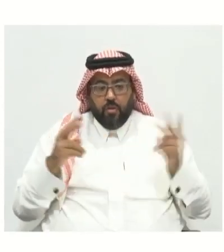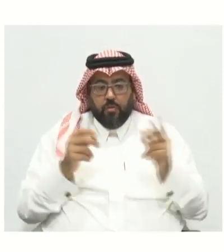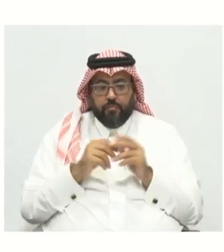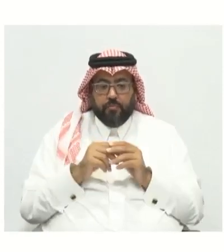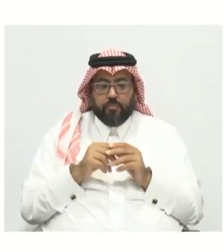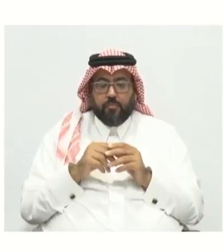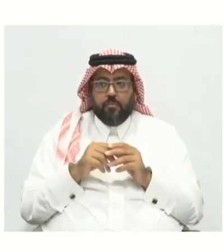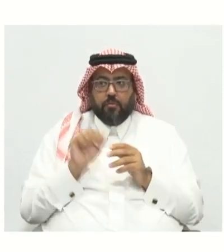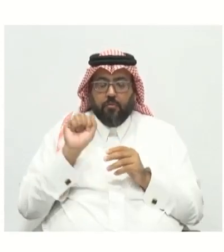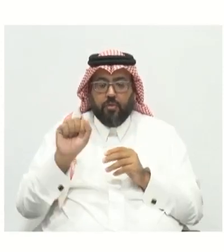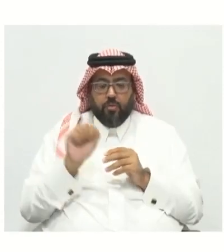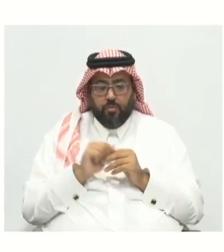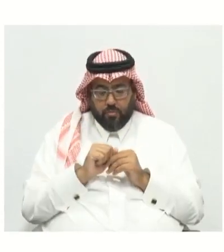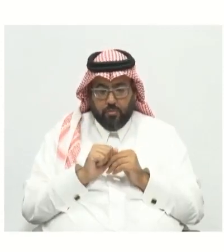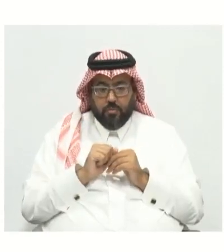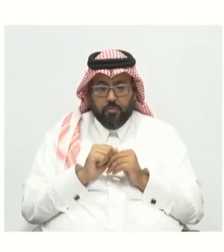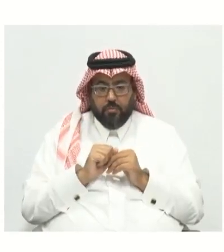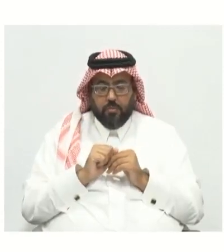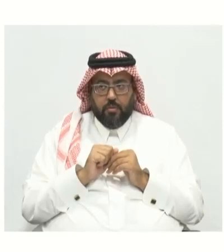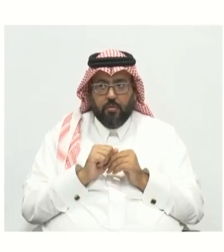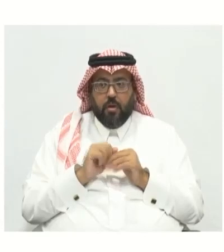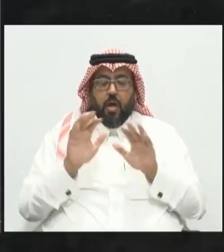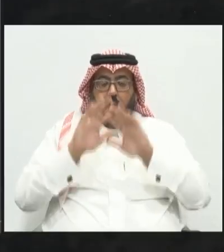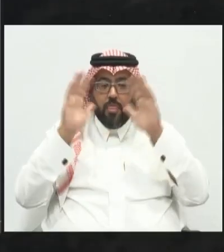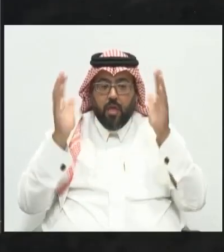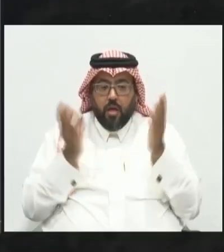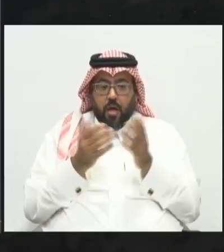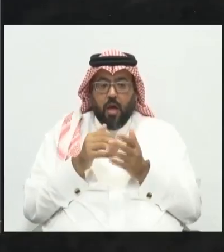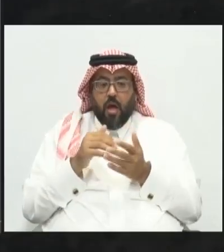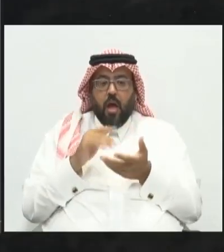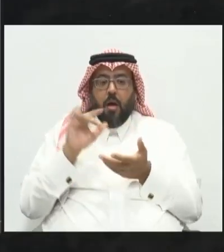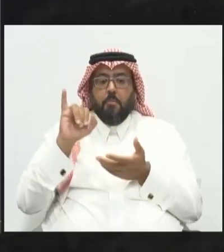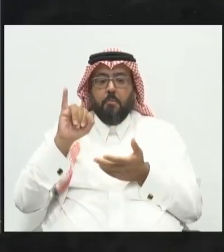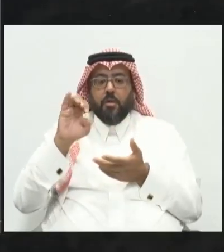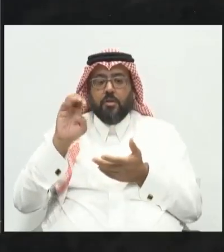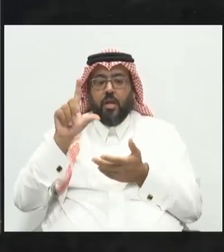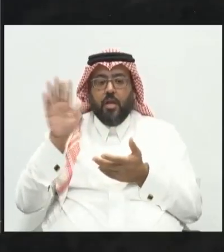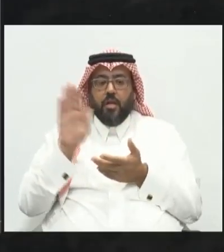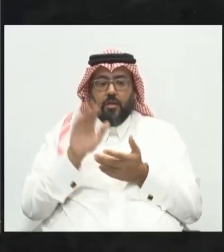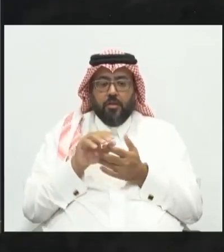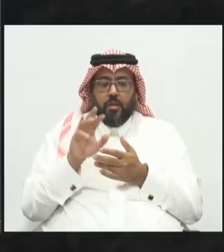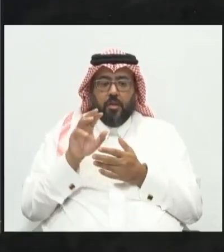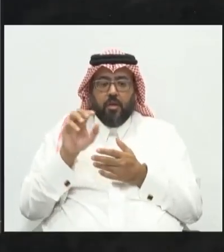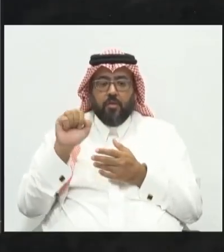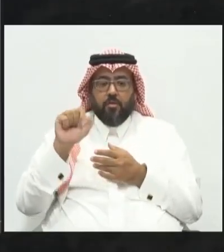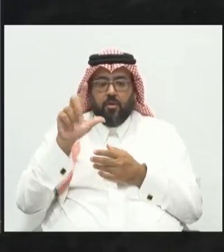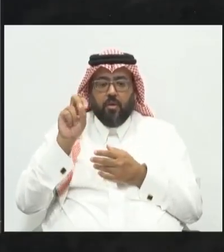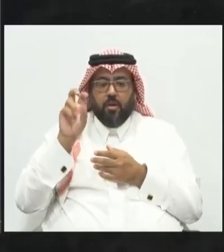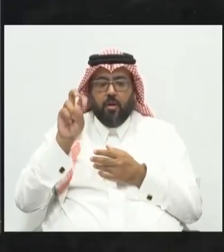واللجان القضائيه فهذه مما يتكون المجلس او تتكون السلطه